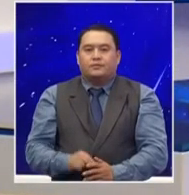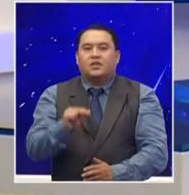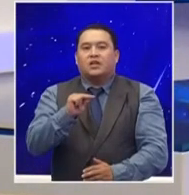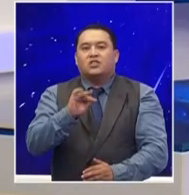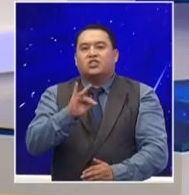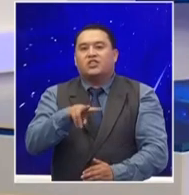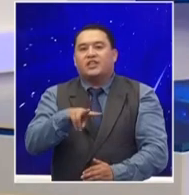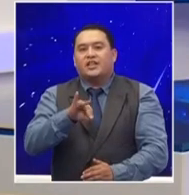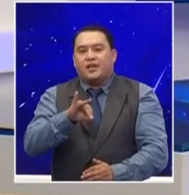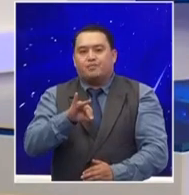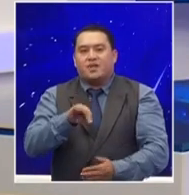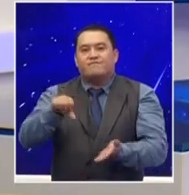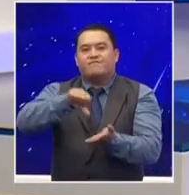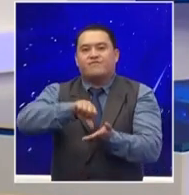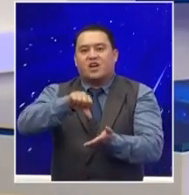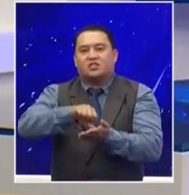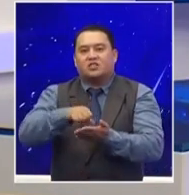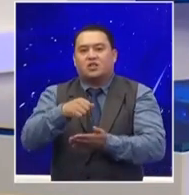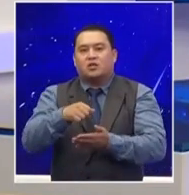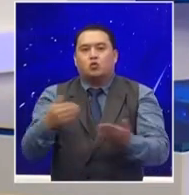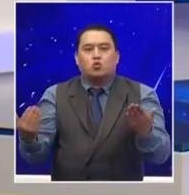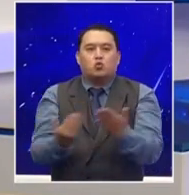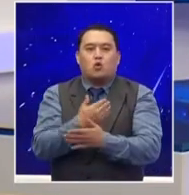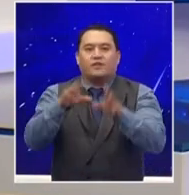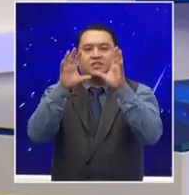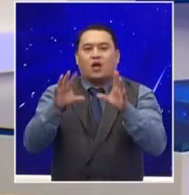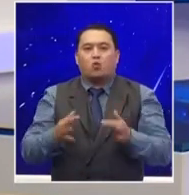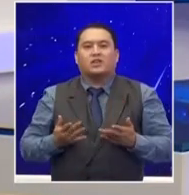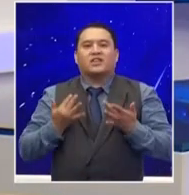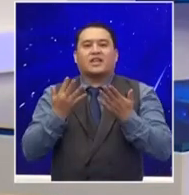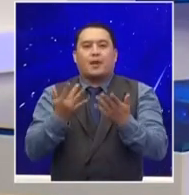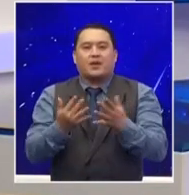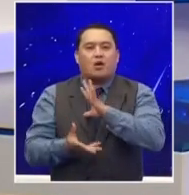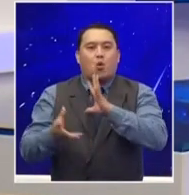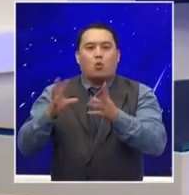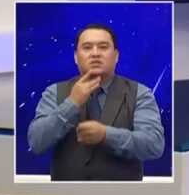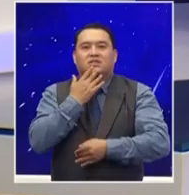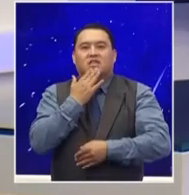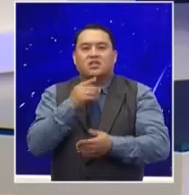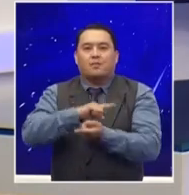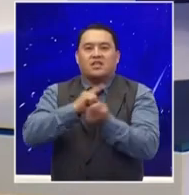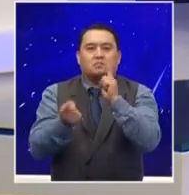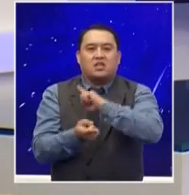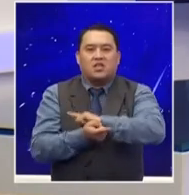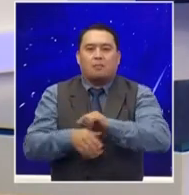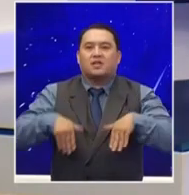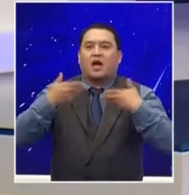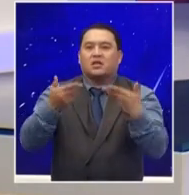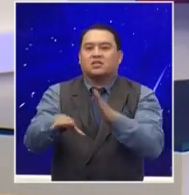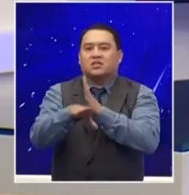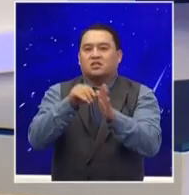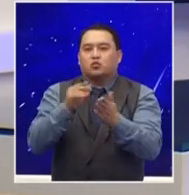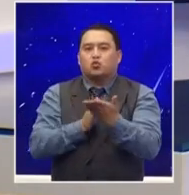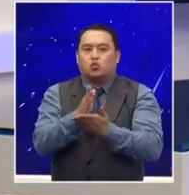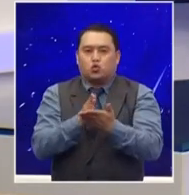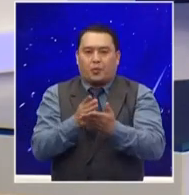Граждане Чили выступили за разработку новой конституции. Такие результаты общенационального референдума представила